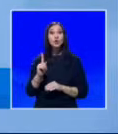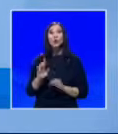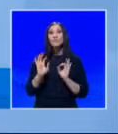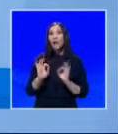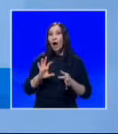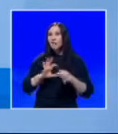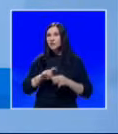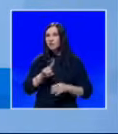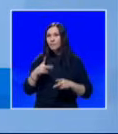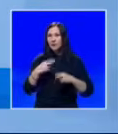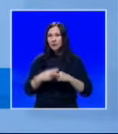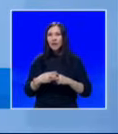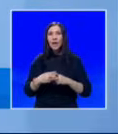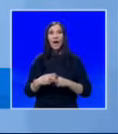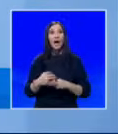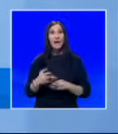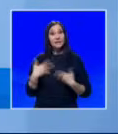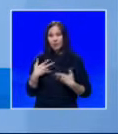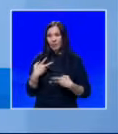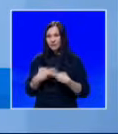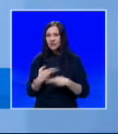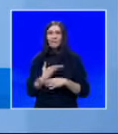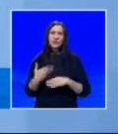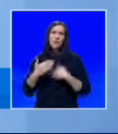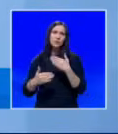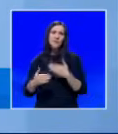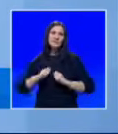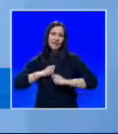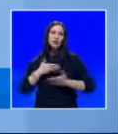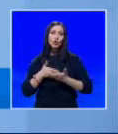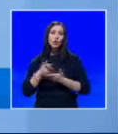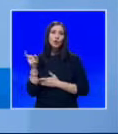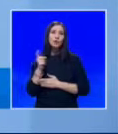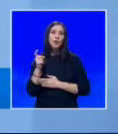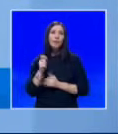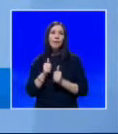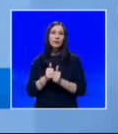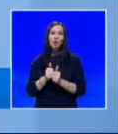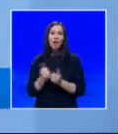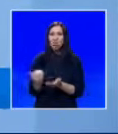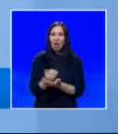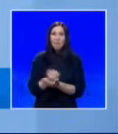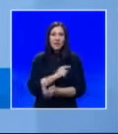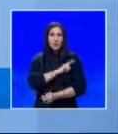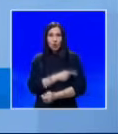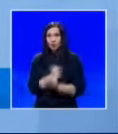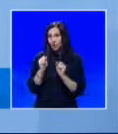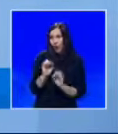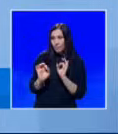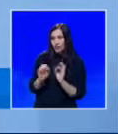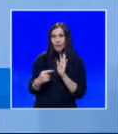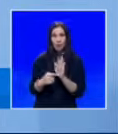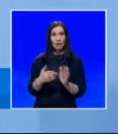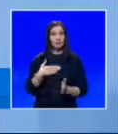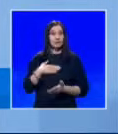връзка не я прекъсне, а е тръгнал да я прекъсва, винаги в последствие страда, защото по-слабия партньор набира скорост, изчаква момента и за да си покаже пред себе си, че